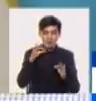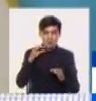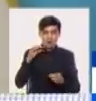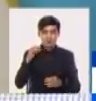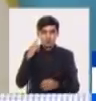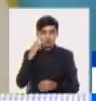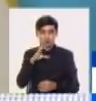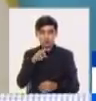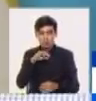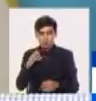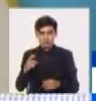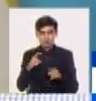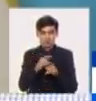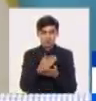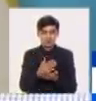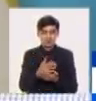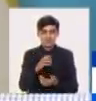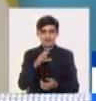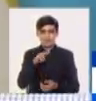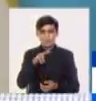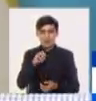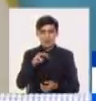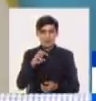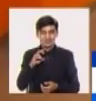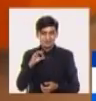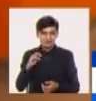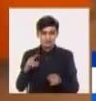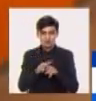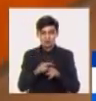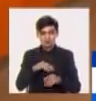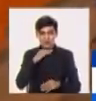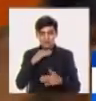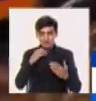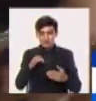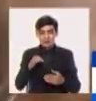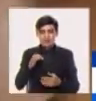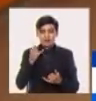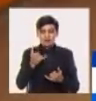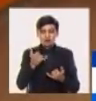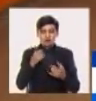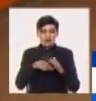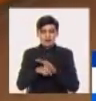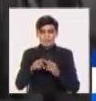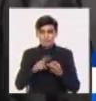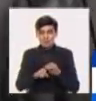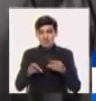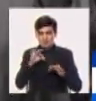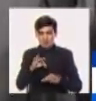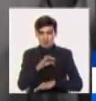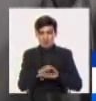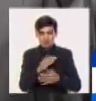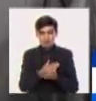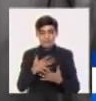слухов и разного рода сплетен. Жуырдағы үндеуінде қазіргі эпидемиологиялық ахуалға денсаулық